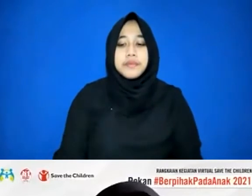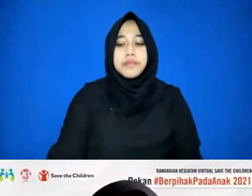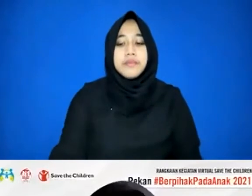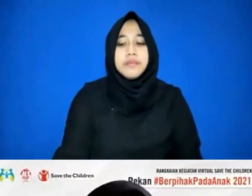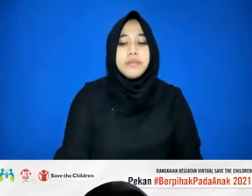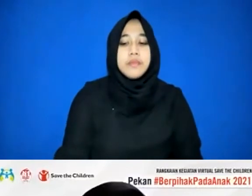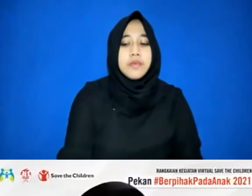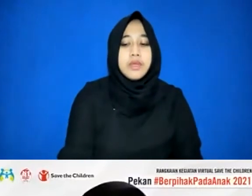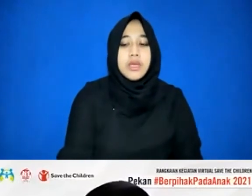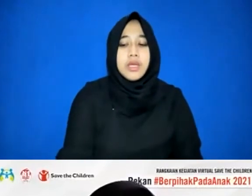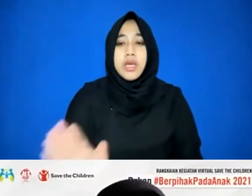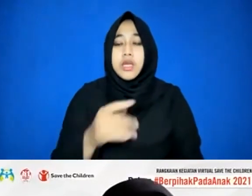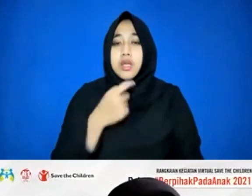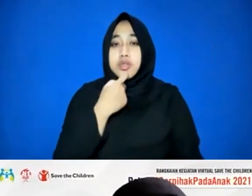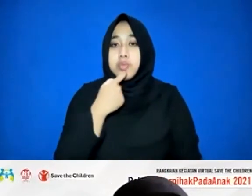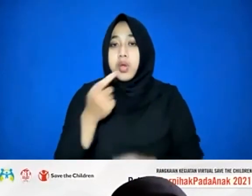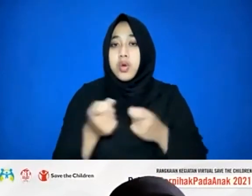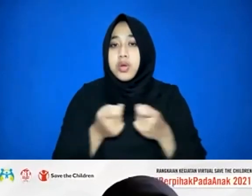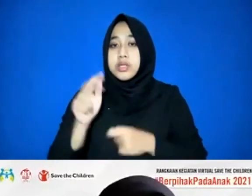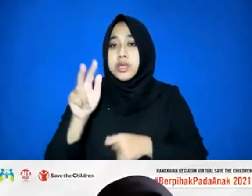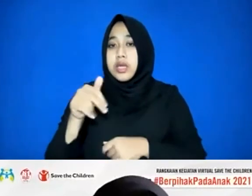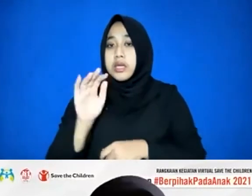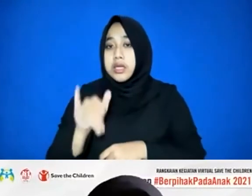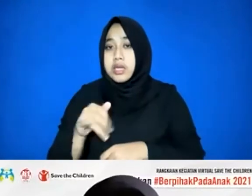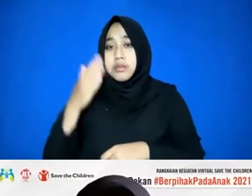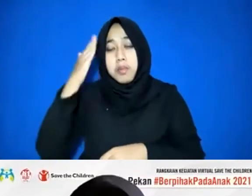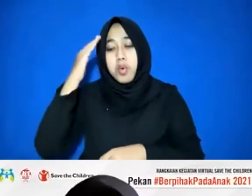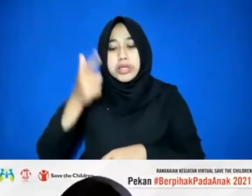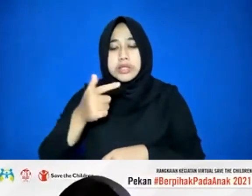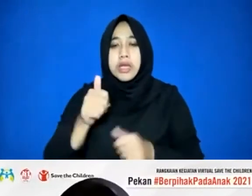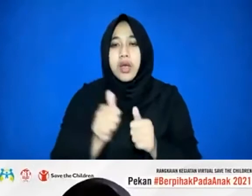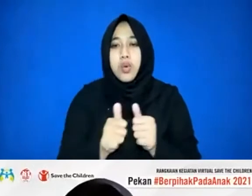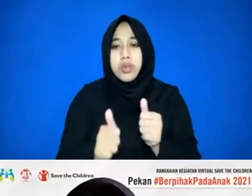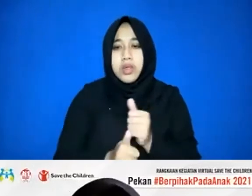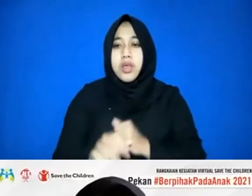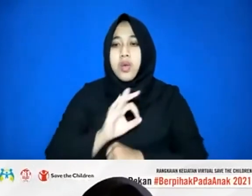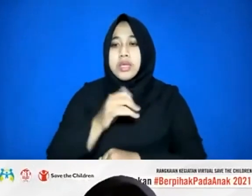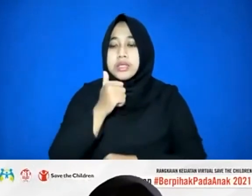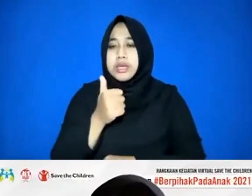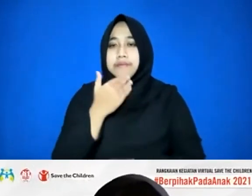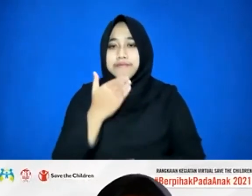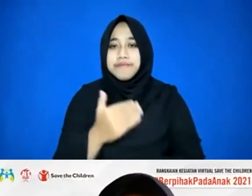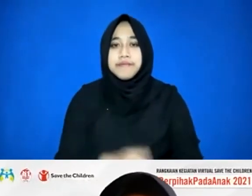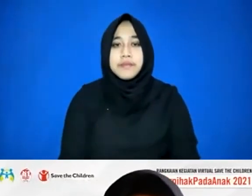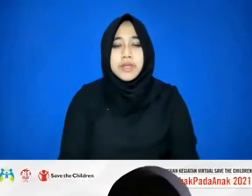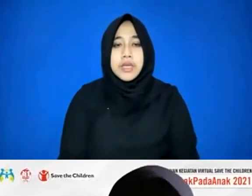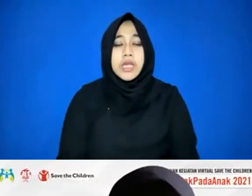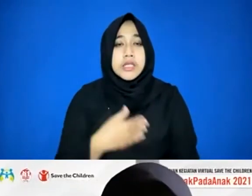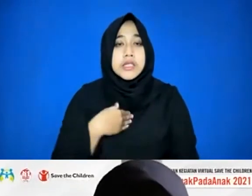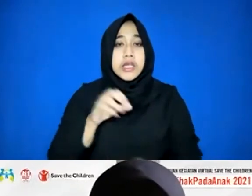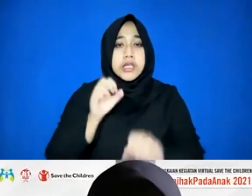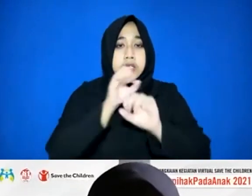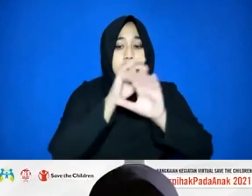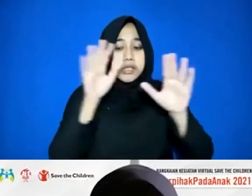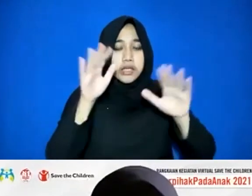Oke, Mas Yum, nanti coba akan aku koordinasikan lagi sama pihak kepolisian. Ya, siap, Pak. Jadi saya jelaskan ke